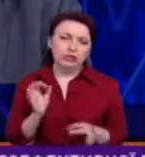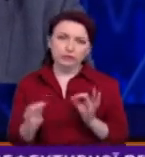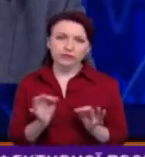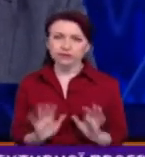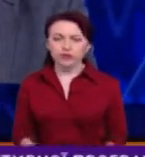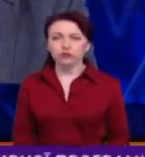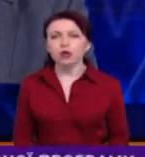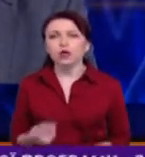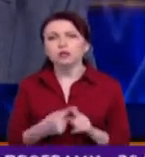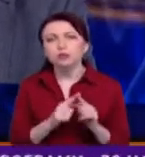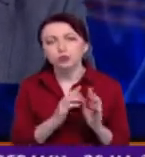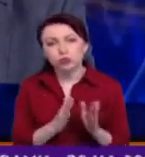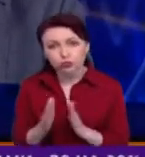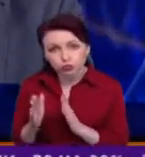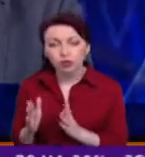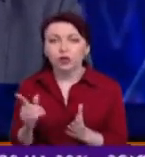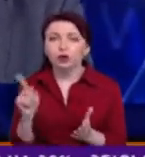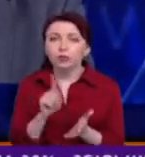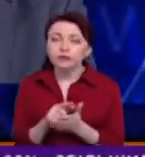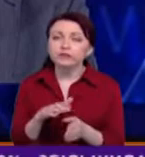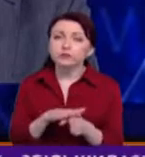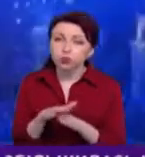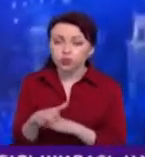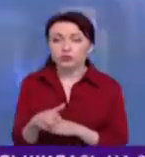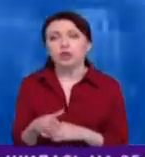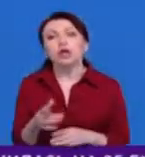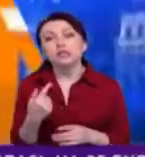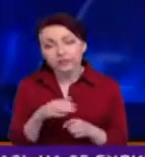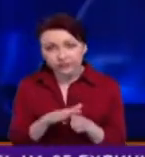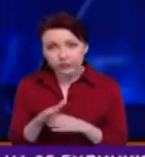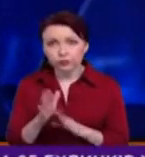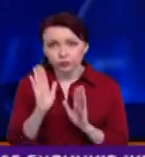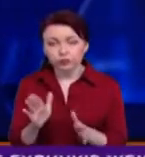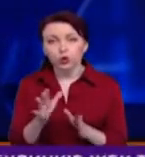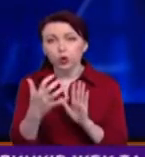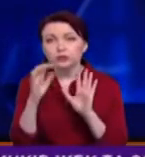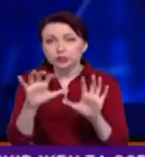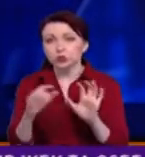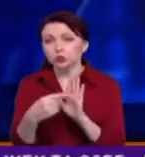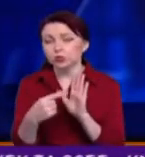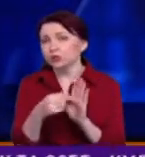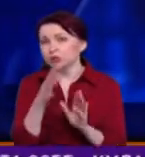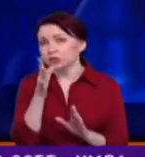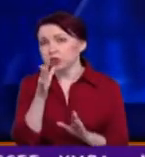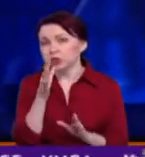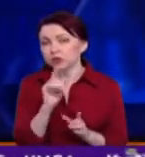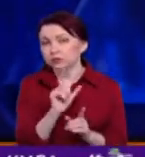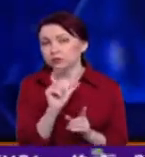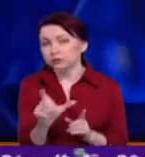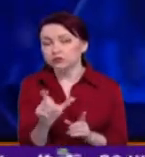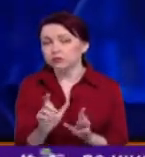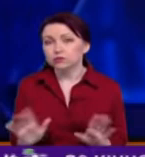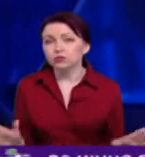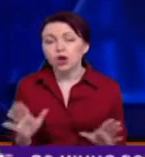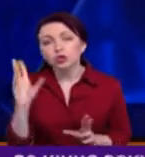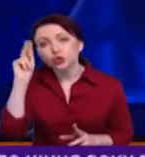Це процедура, яка має відбутися, і вона відбудеться в конституційні строки. А що стосується там конкретних якихось